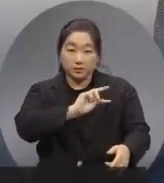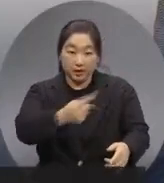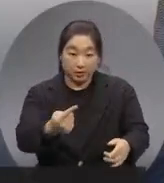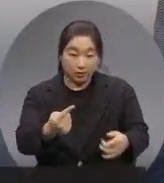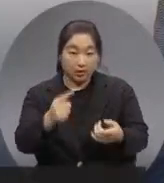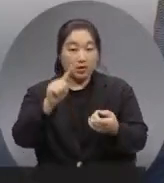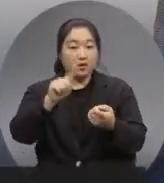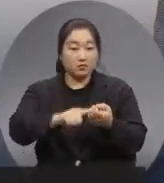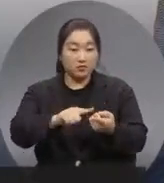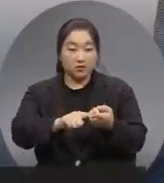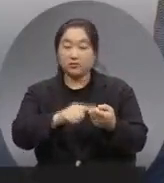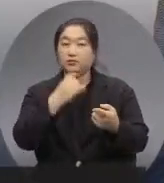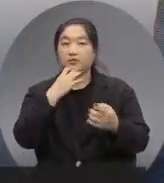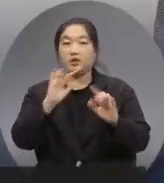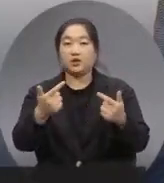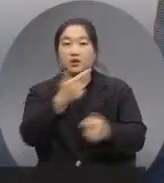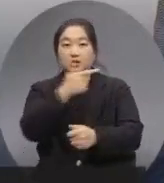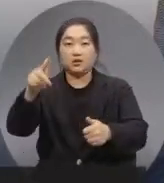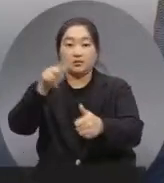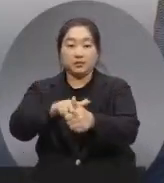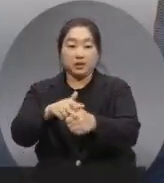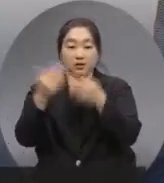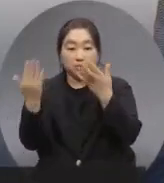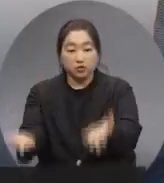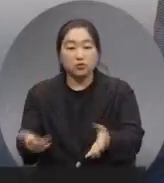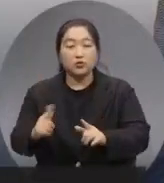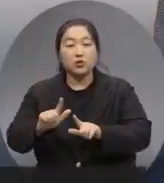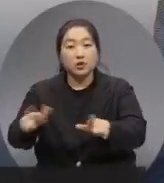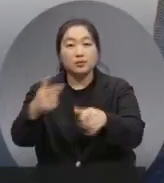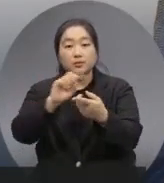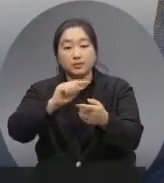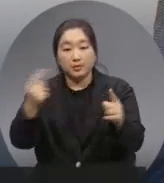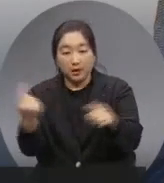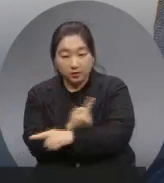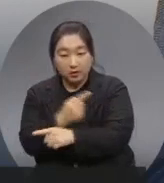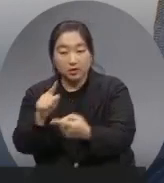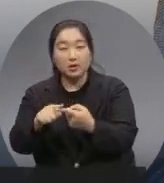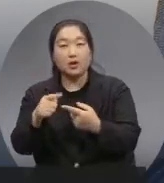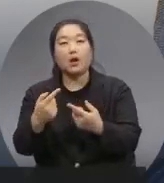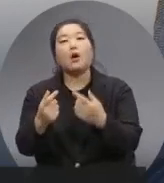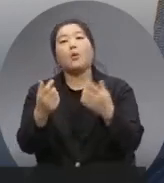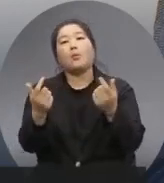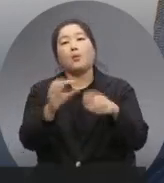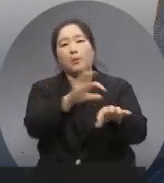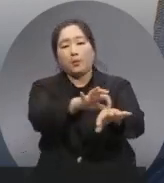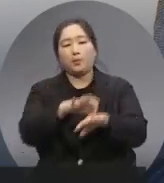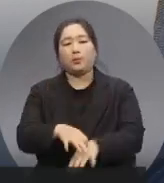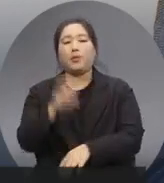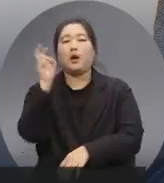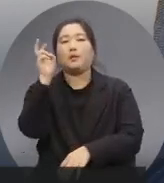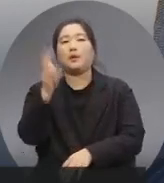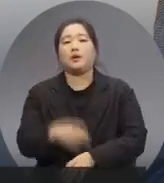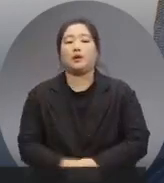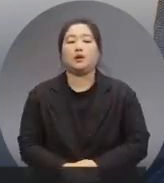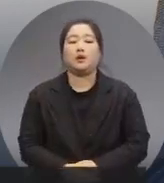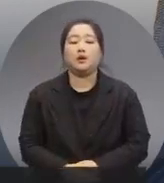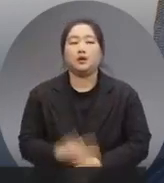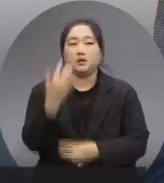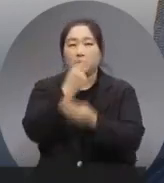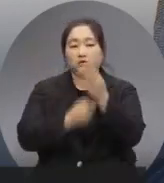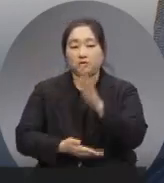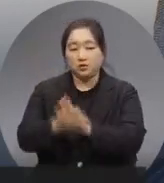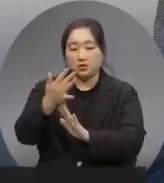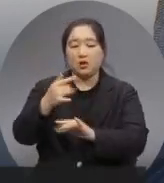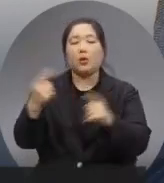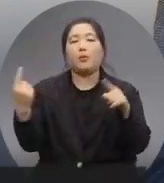이번 사안뿐만이 아니고요 대형마트 휴무일 방광과 같은 사안에서도 동일한 모습으로 저희는 판단하고 있고